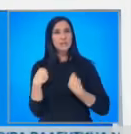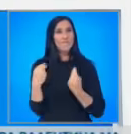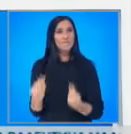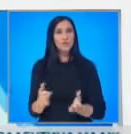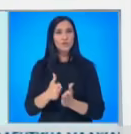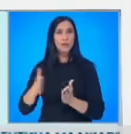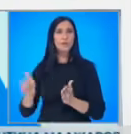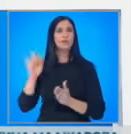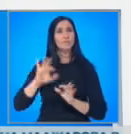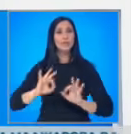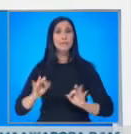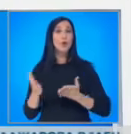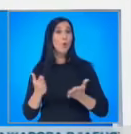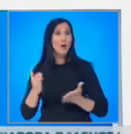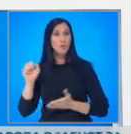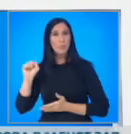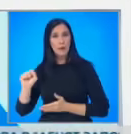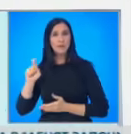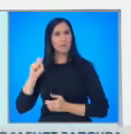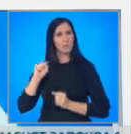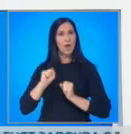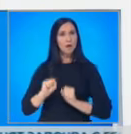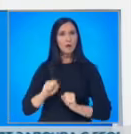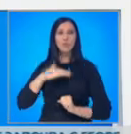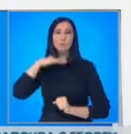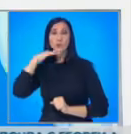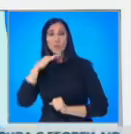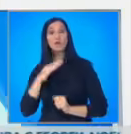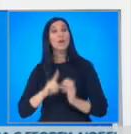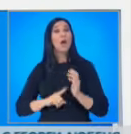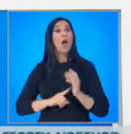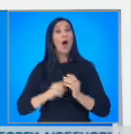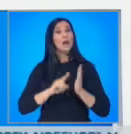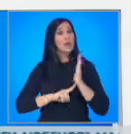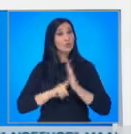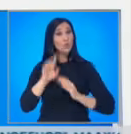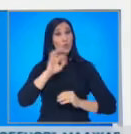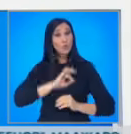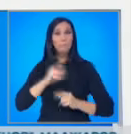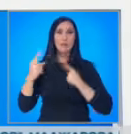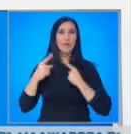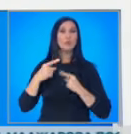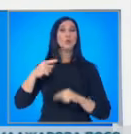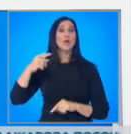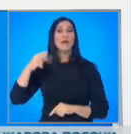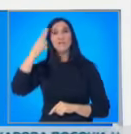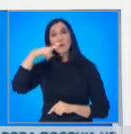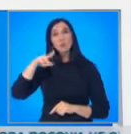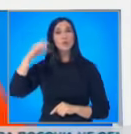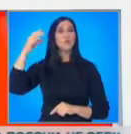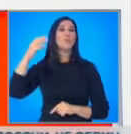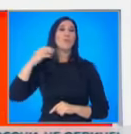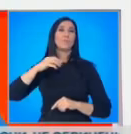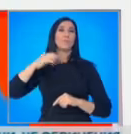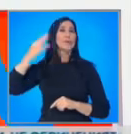на мандата ще бъде ясен, когато партиите гарантират, че са постигнали резултат при разговорите. Във Велико Търново държавния глава заяви, че